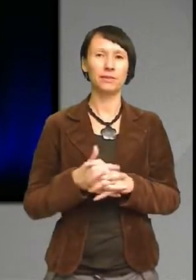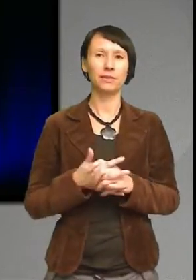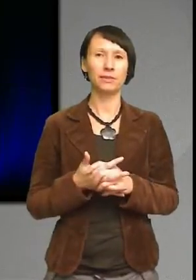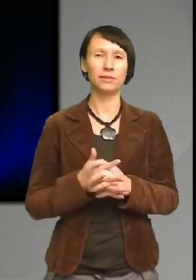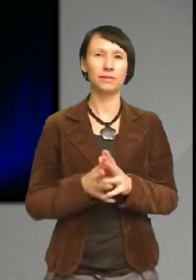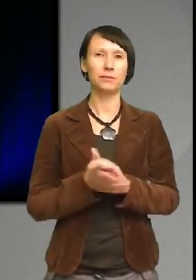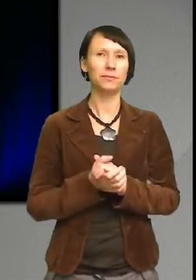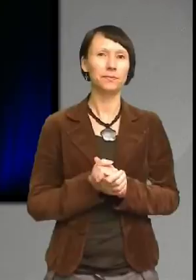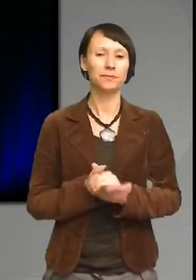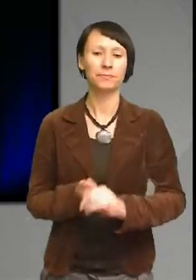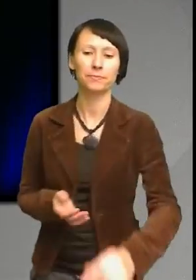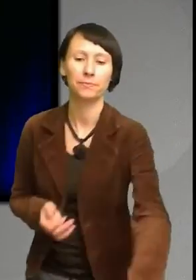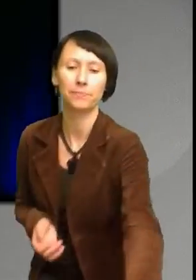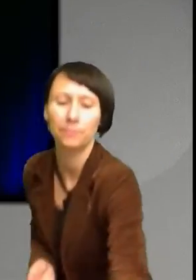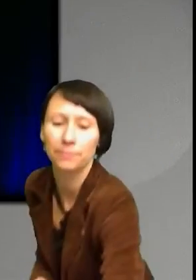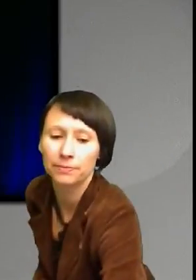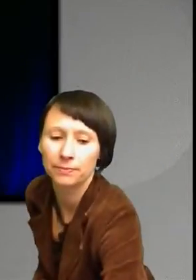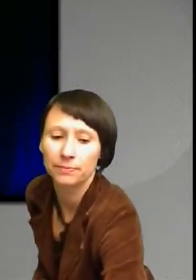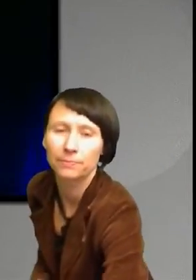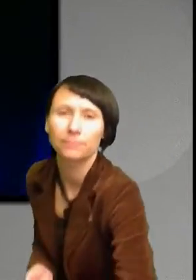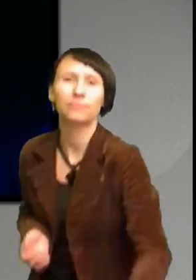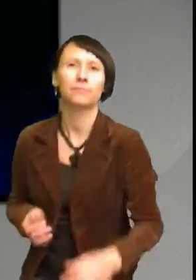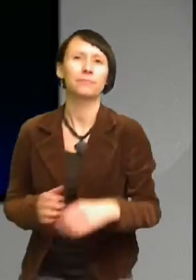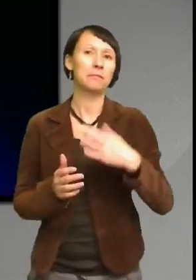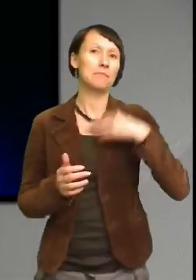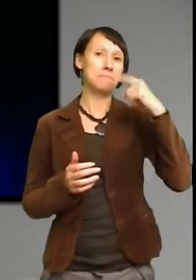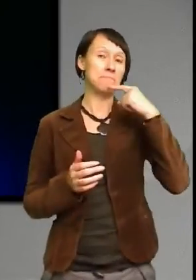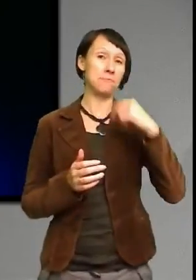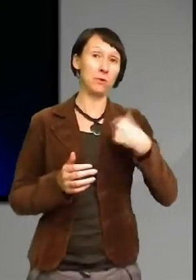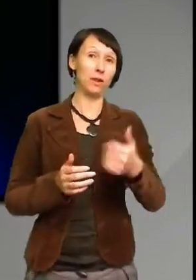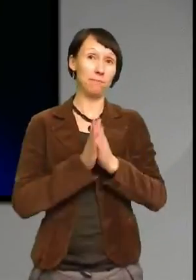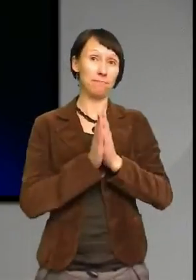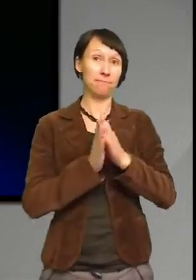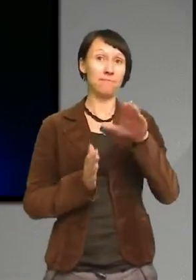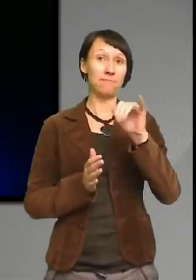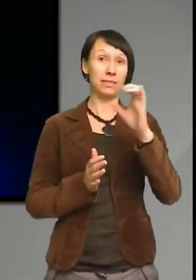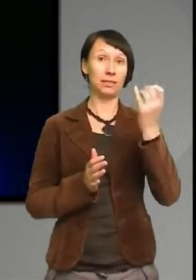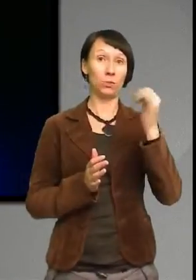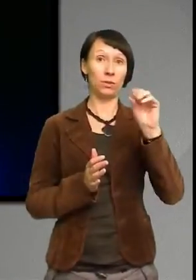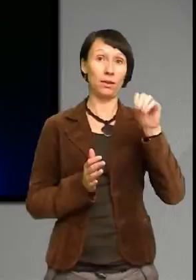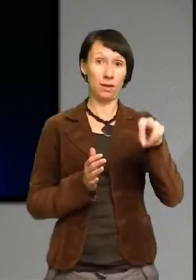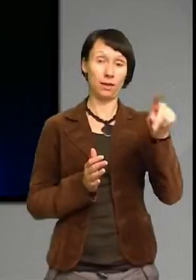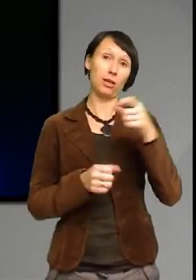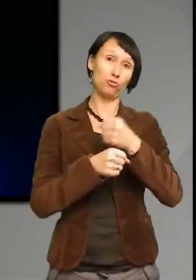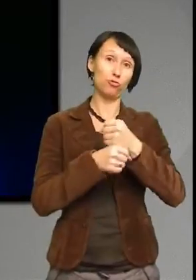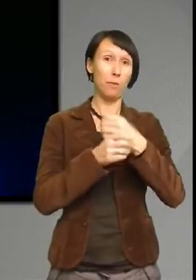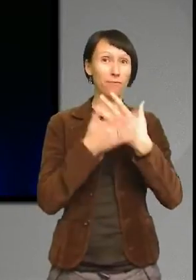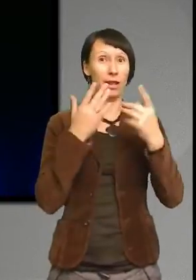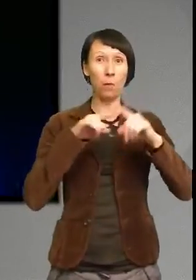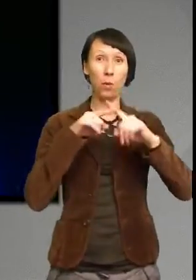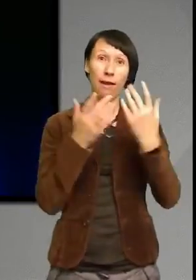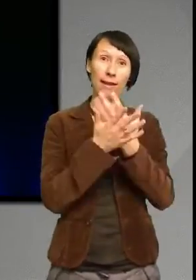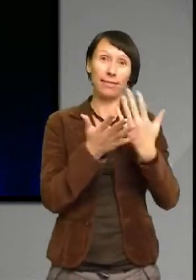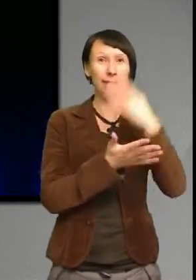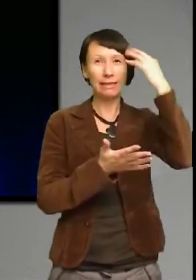Sven farfar var missionär och under 60-talet bodde han i länder som Zimbabwe och Indien, tillsammans med hela sin